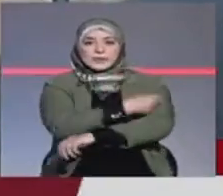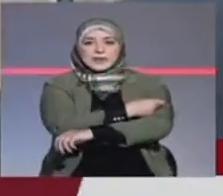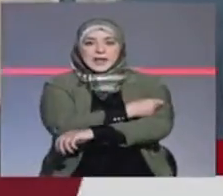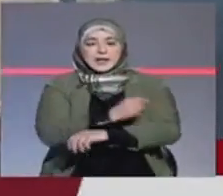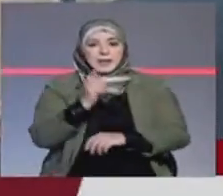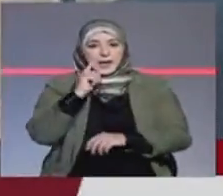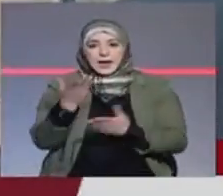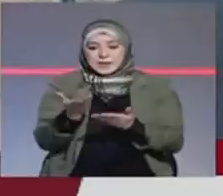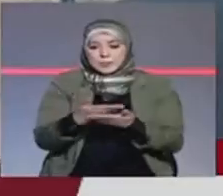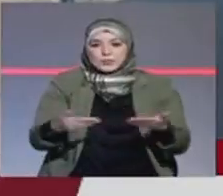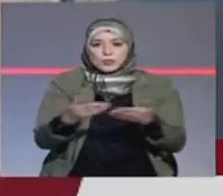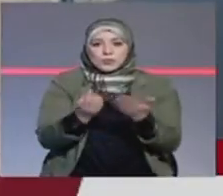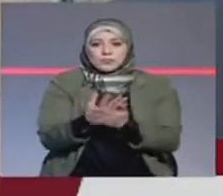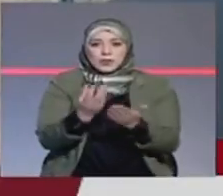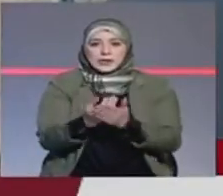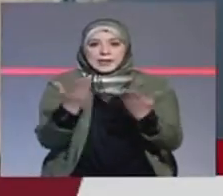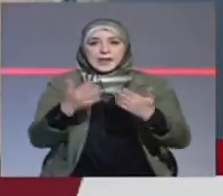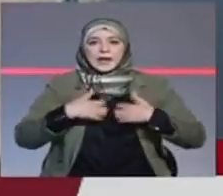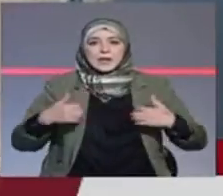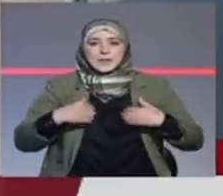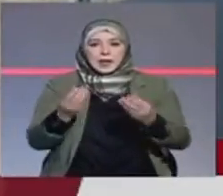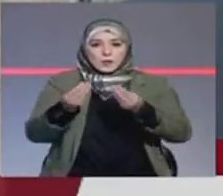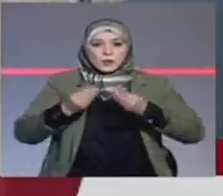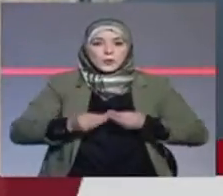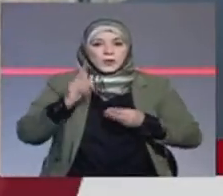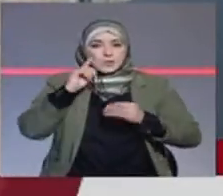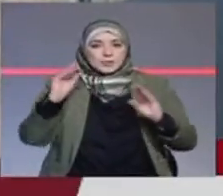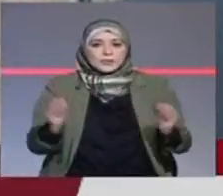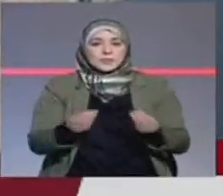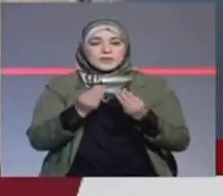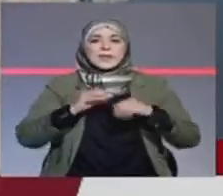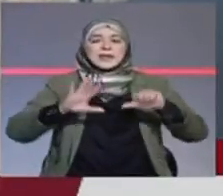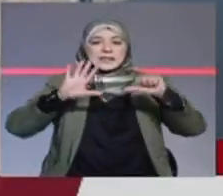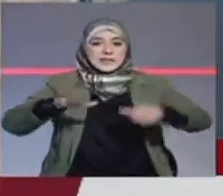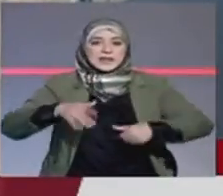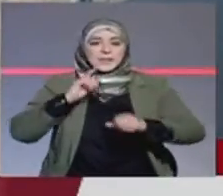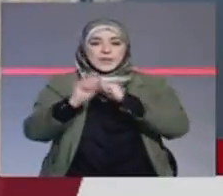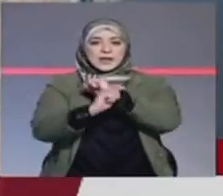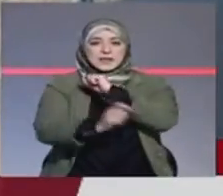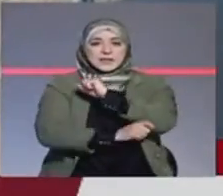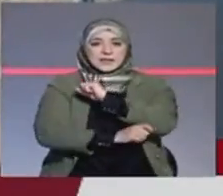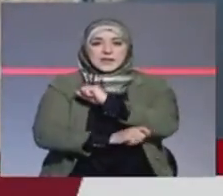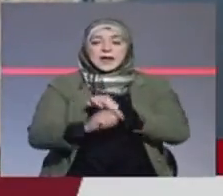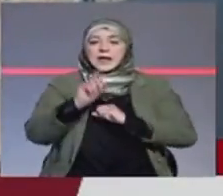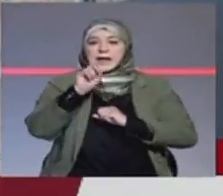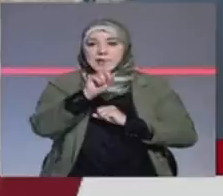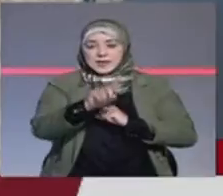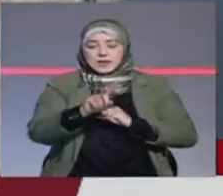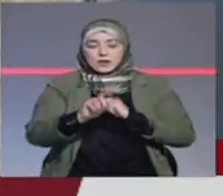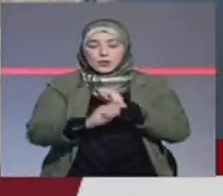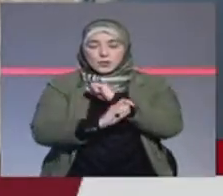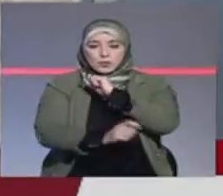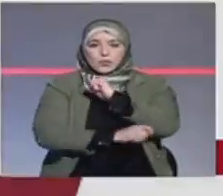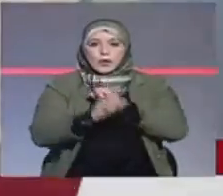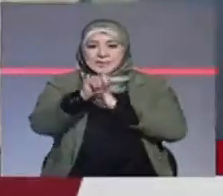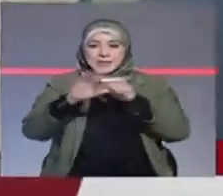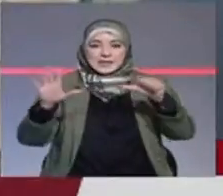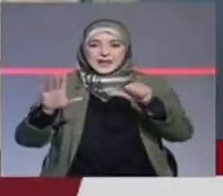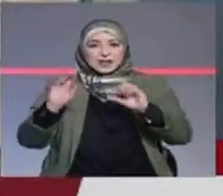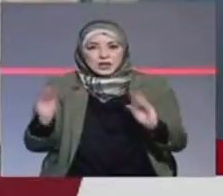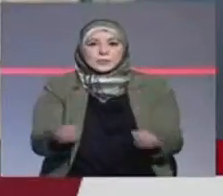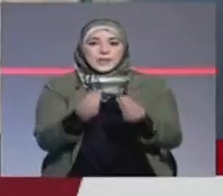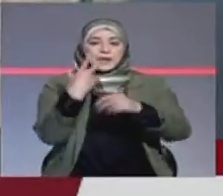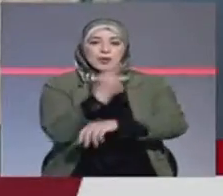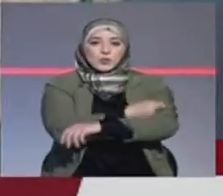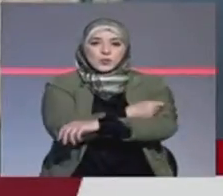حسب المعطيات العلمية اللي متوفرة لنا احنا أبارتير دي لا سيزيام سيمان من الأسبوع 16 عندهم الأولوية، ثم